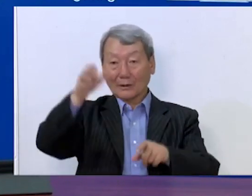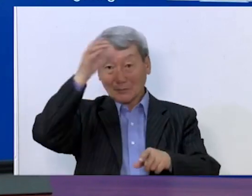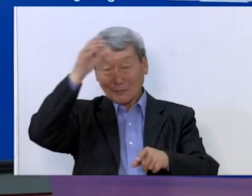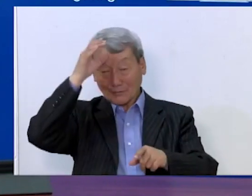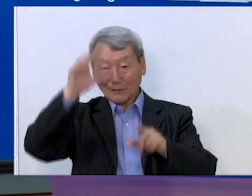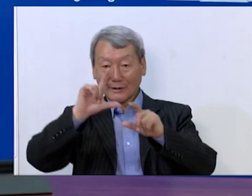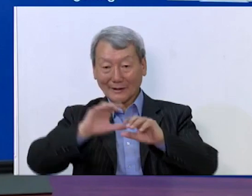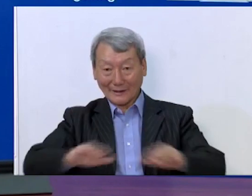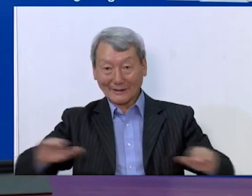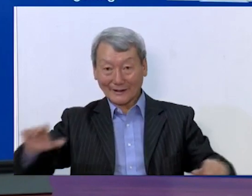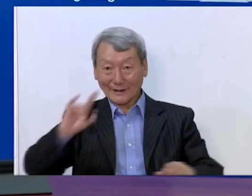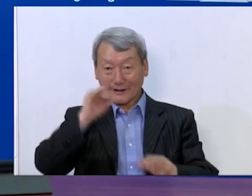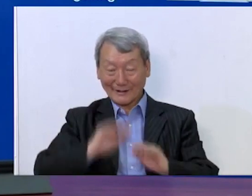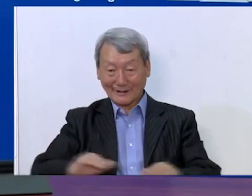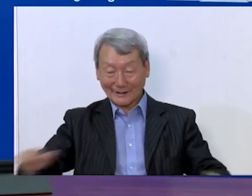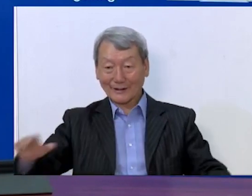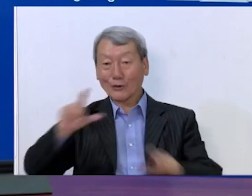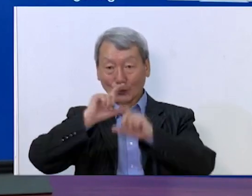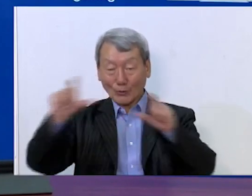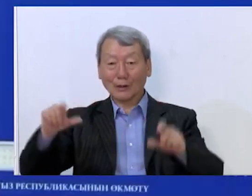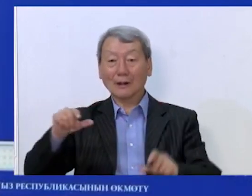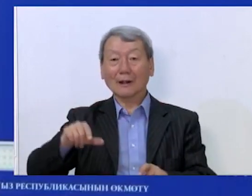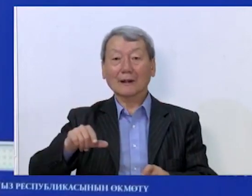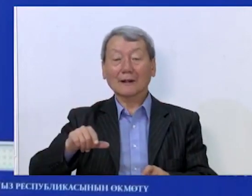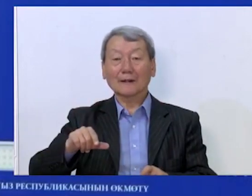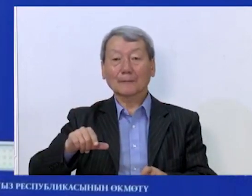образовательные учреждения, детские садики, школы и так далее,